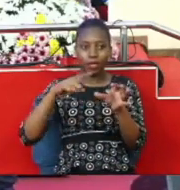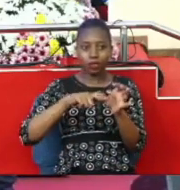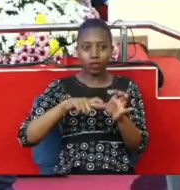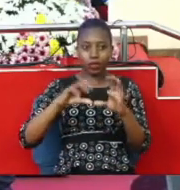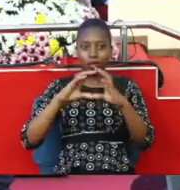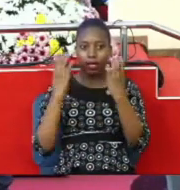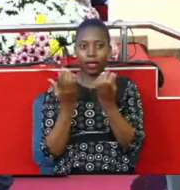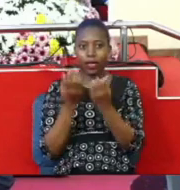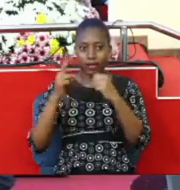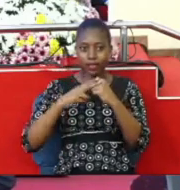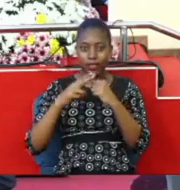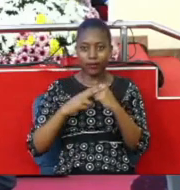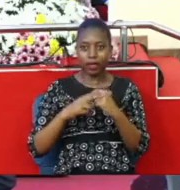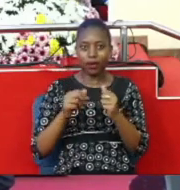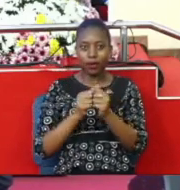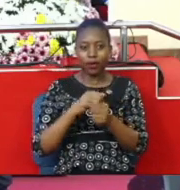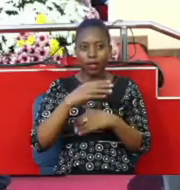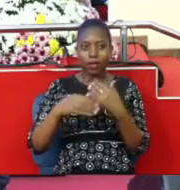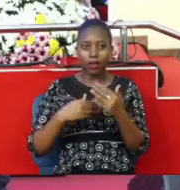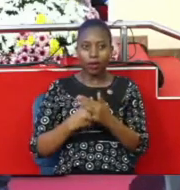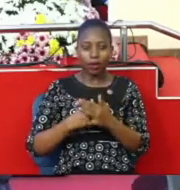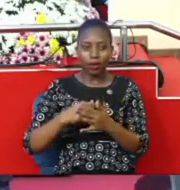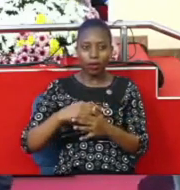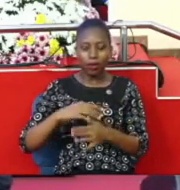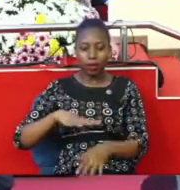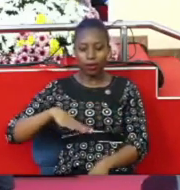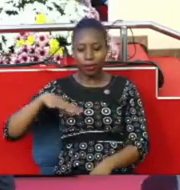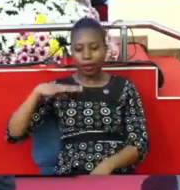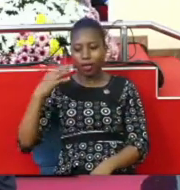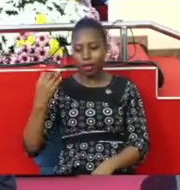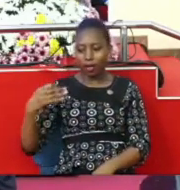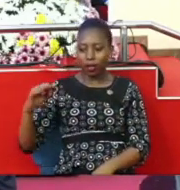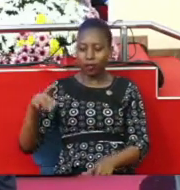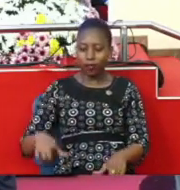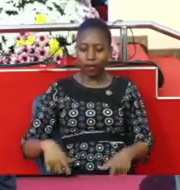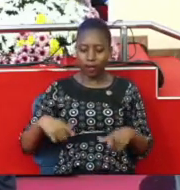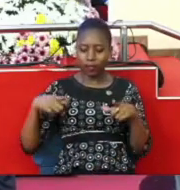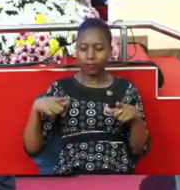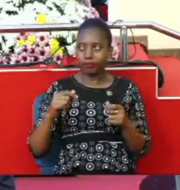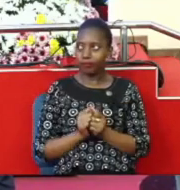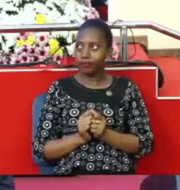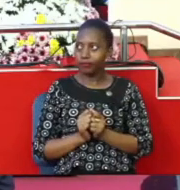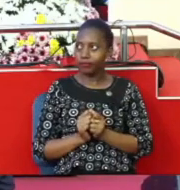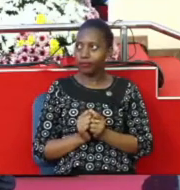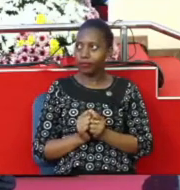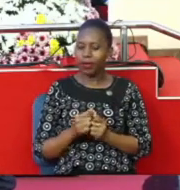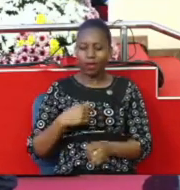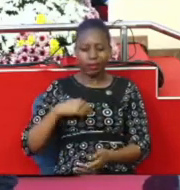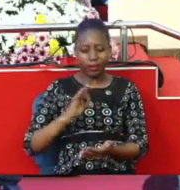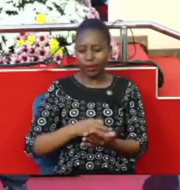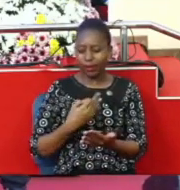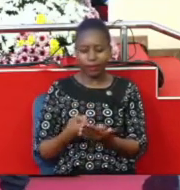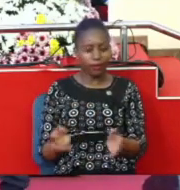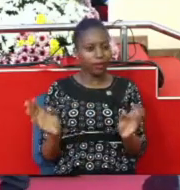la 7. With all the pride of life. Nikiwa na ile mambo yote ya maisha. Because I was not a failure. Kwa sababu mimi si